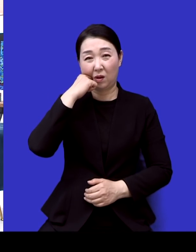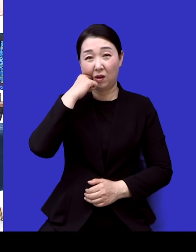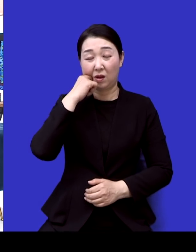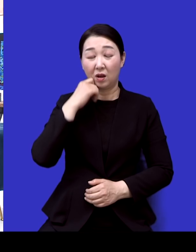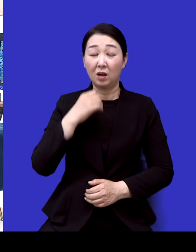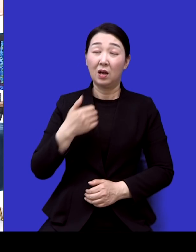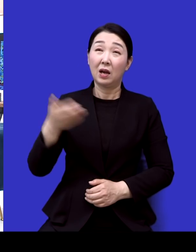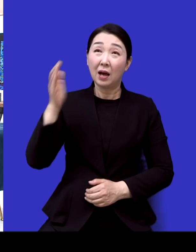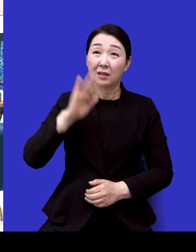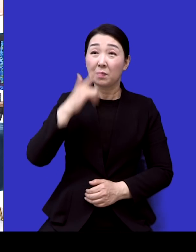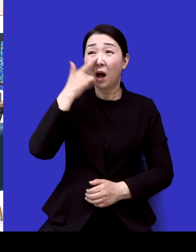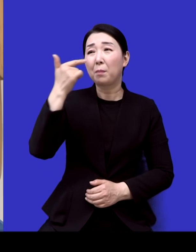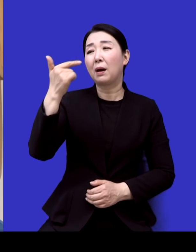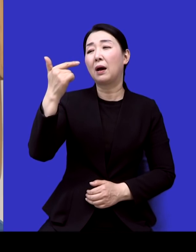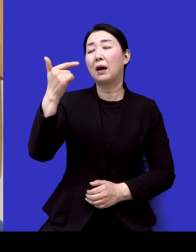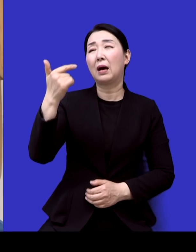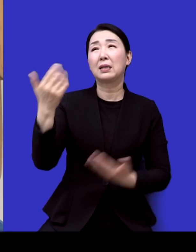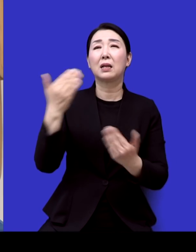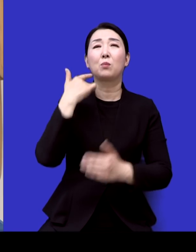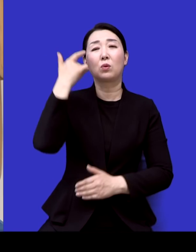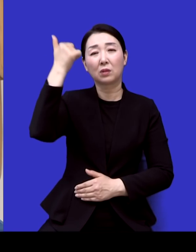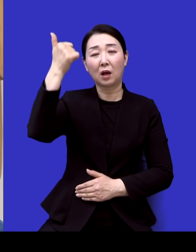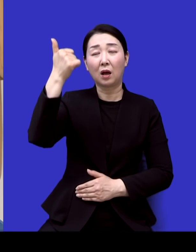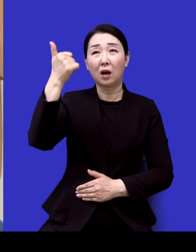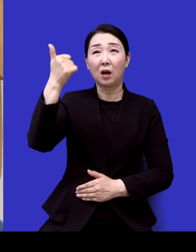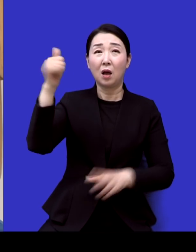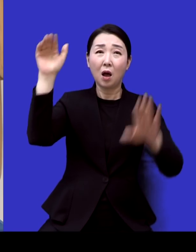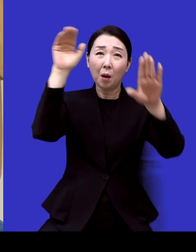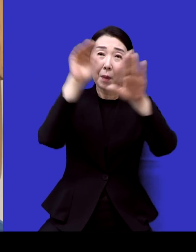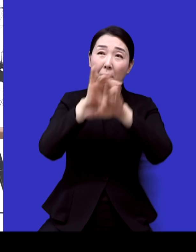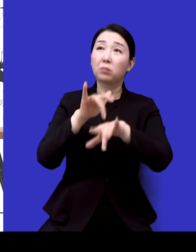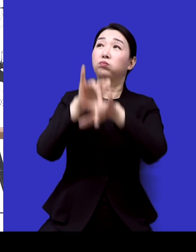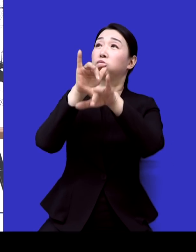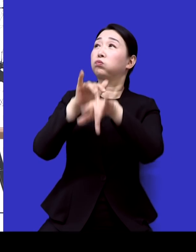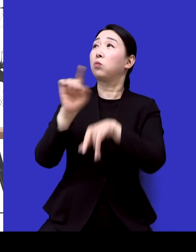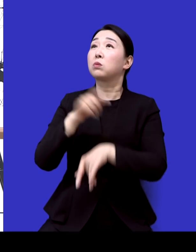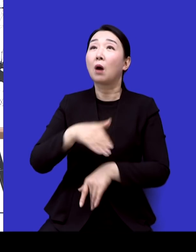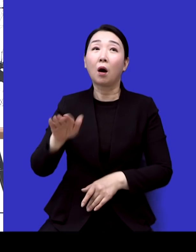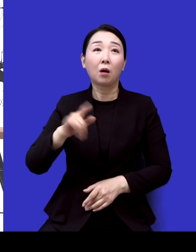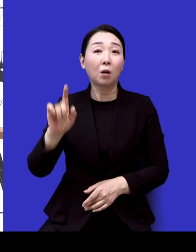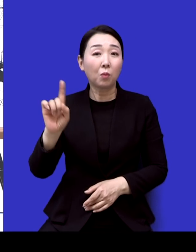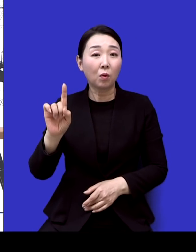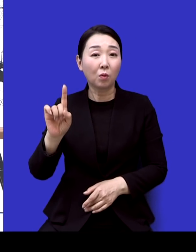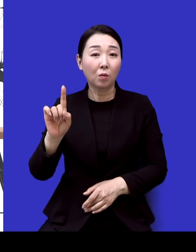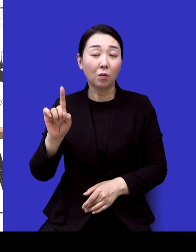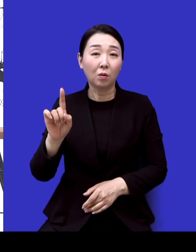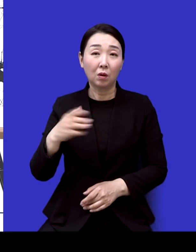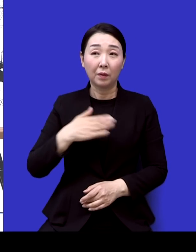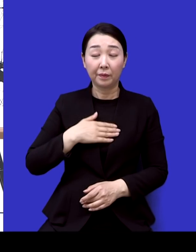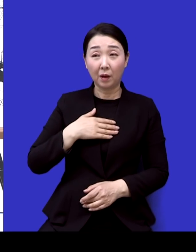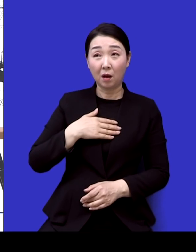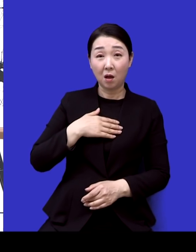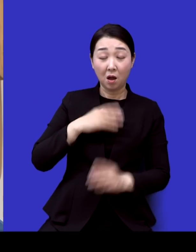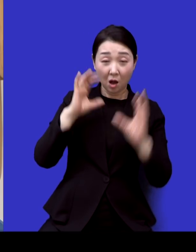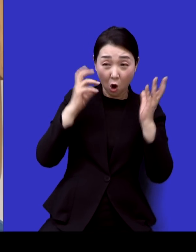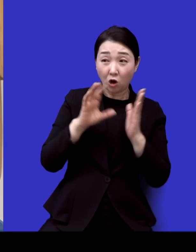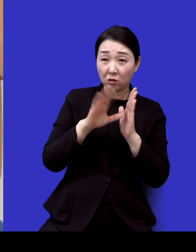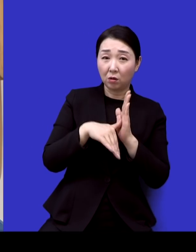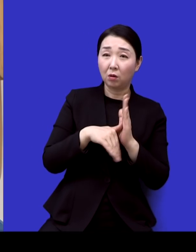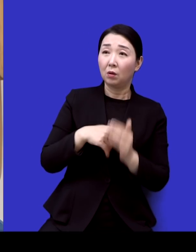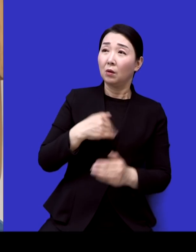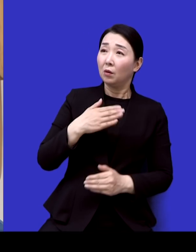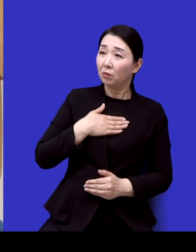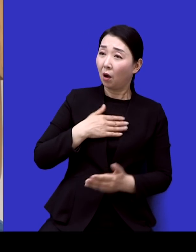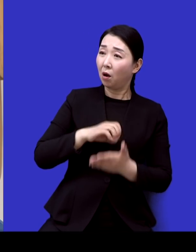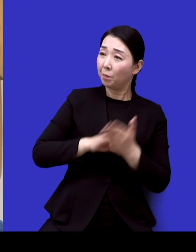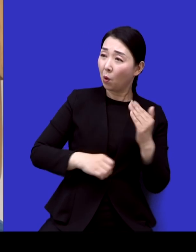목사님인 아버지께서 밤마다 어딜 사라지시는 거예요. 네네. 어디 갔을까? 그러니까요. 저는 어린 마음에 네. 나